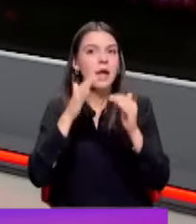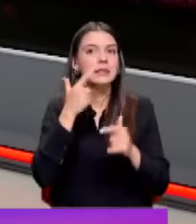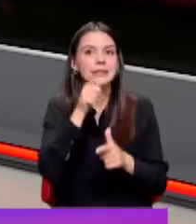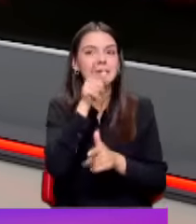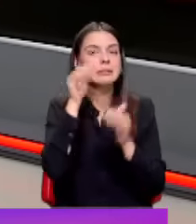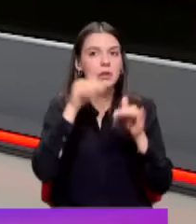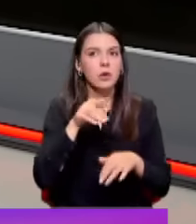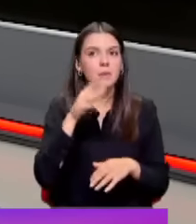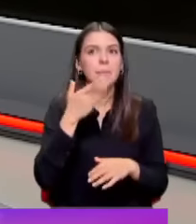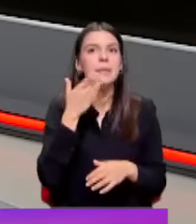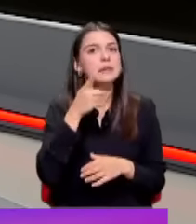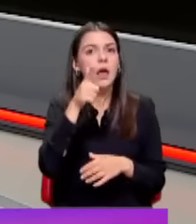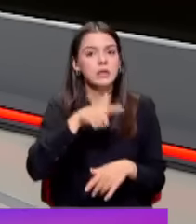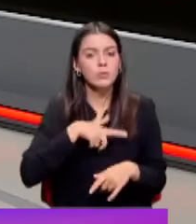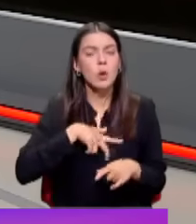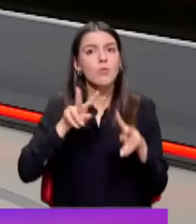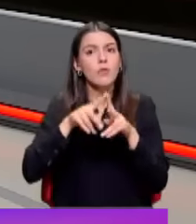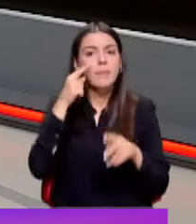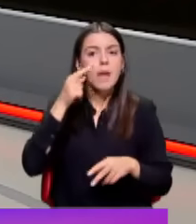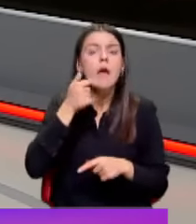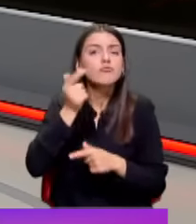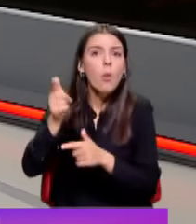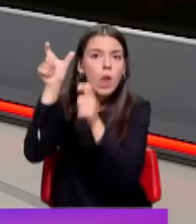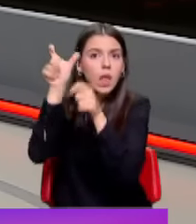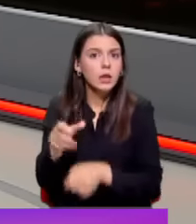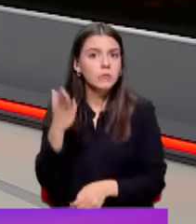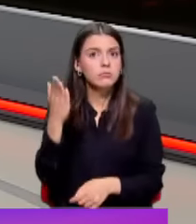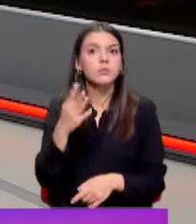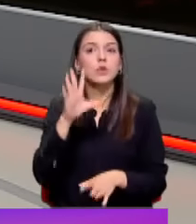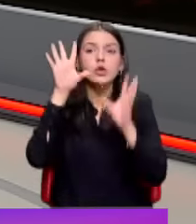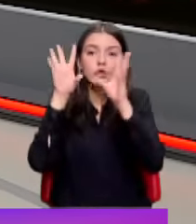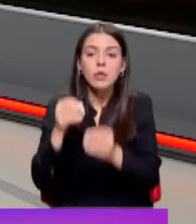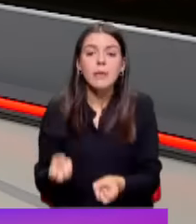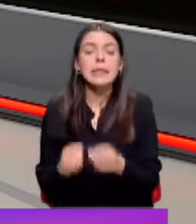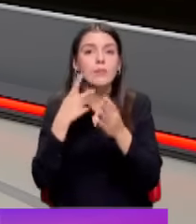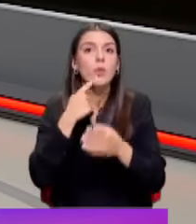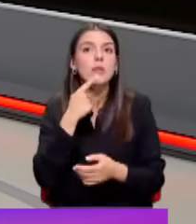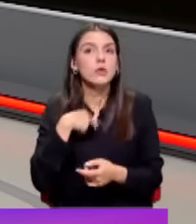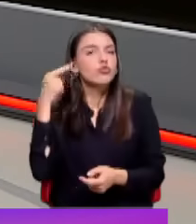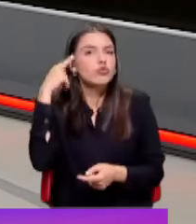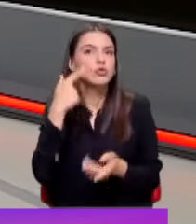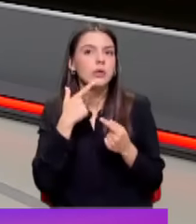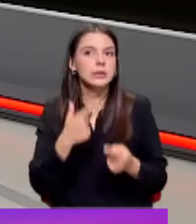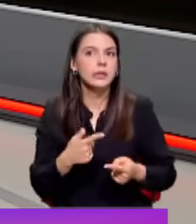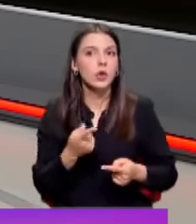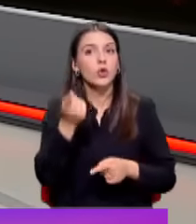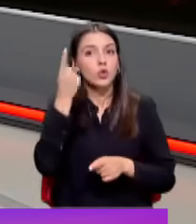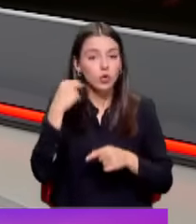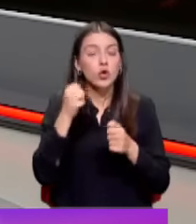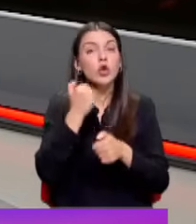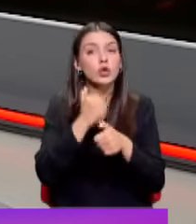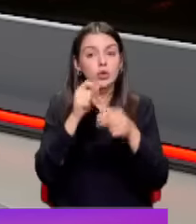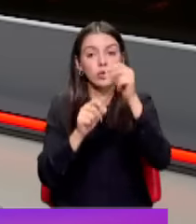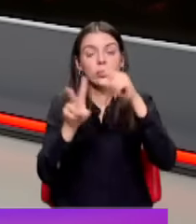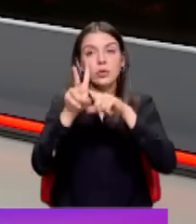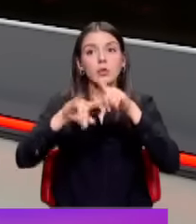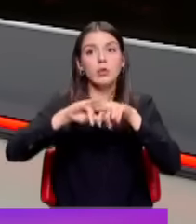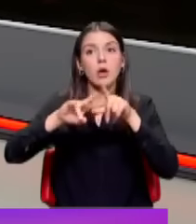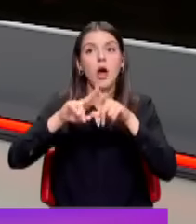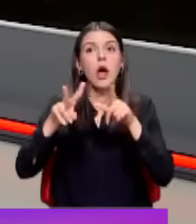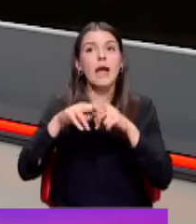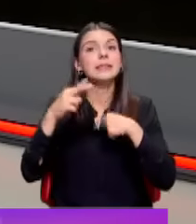Mesela İzmir'de Murat Bakan söyledi. Söndürmenin yetersiz olduğunu düşünüyoruz dedi. Dün itibariyle Gökhan Zeybek, biliyorsunuz CHP